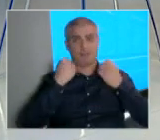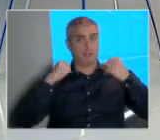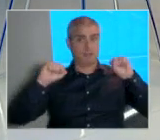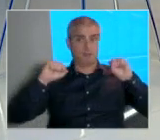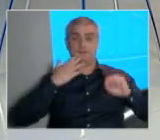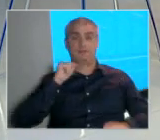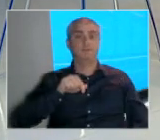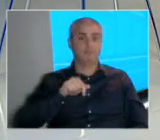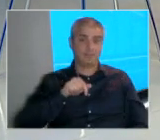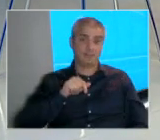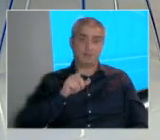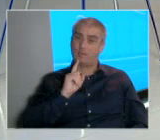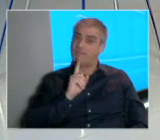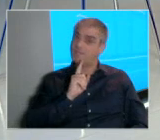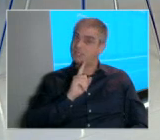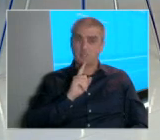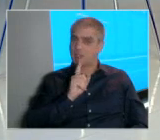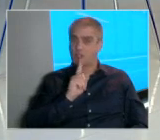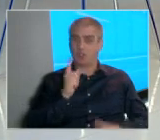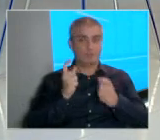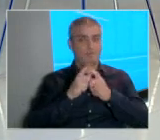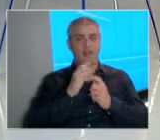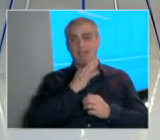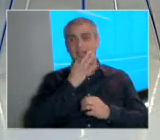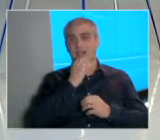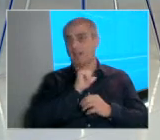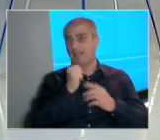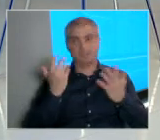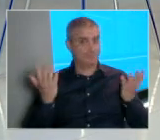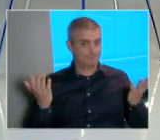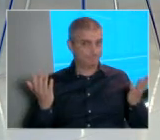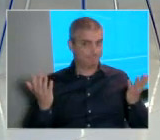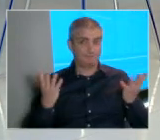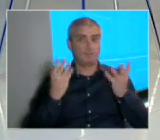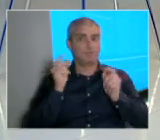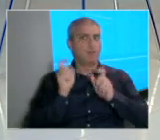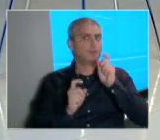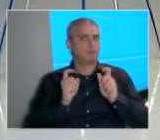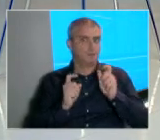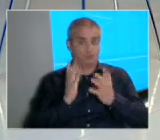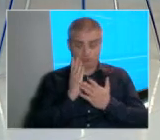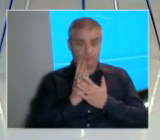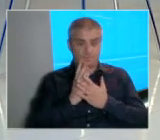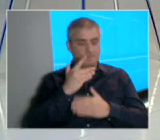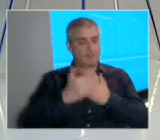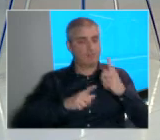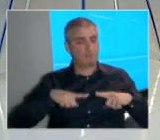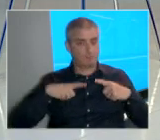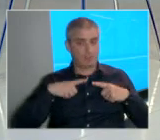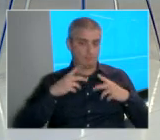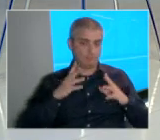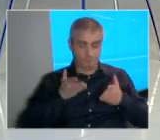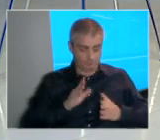ביותר בישראל, אבל היא לא המפלגה היעילה ביותר בישראל. הרבה מאוד אנשים שכבר התקדמו בחייהם